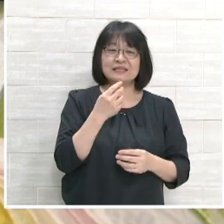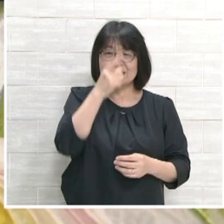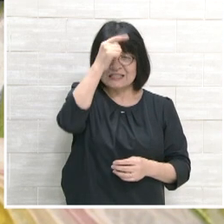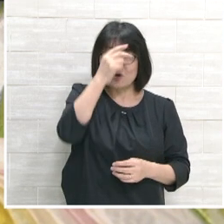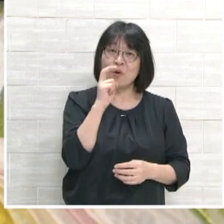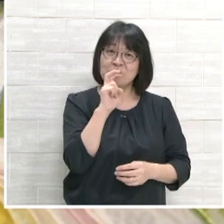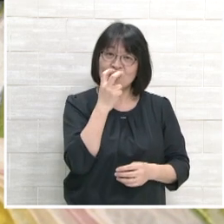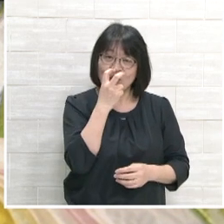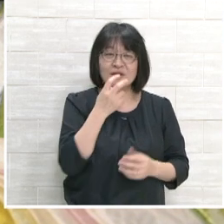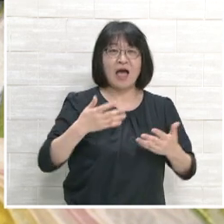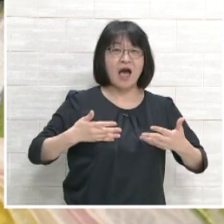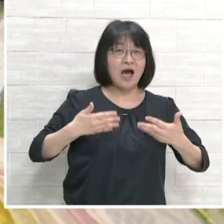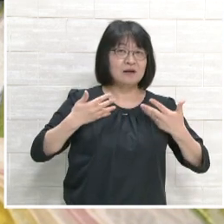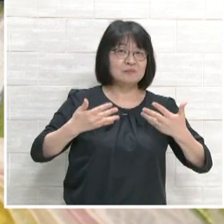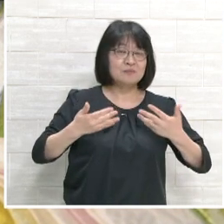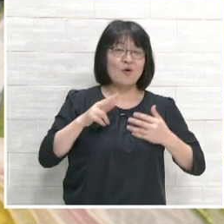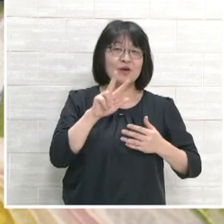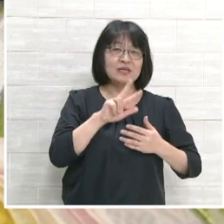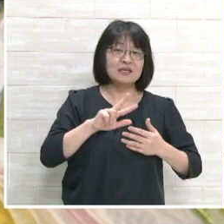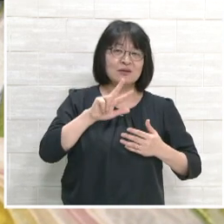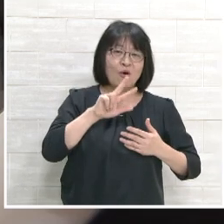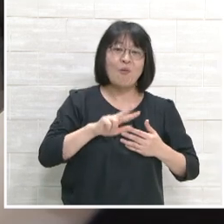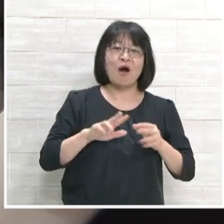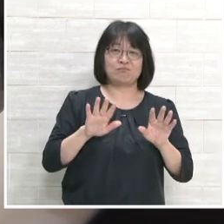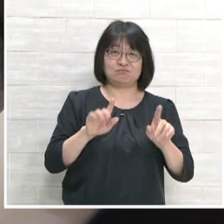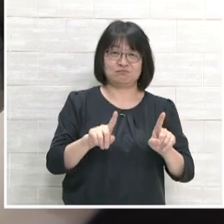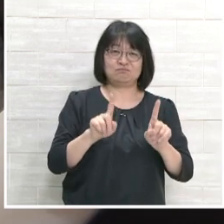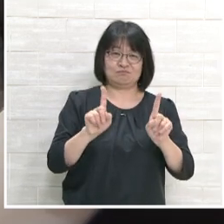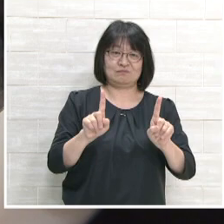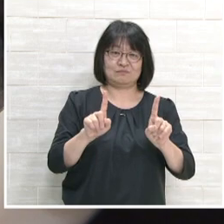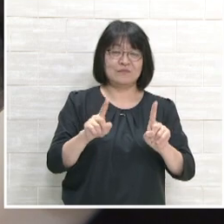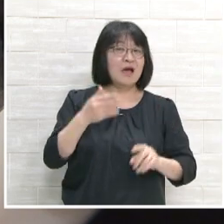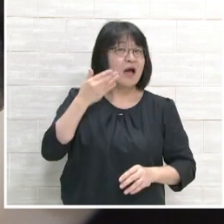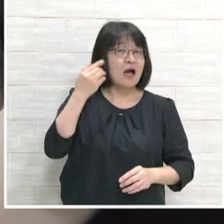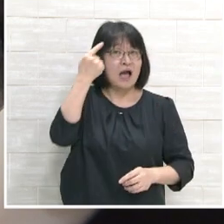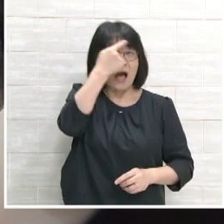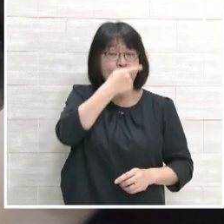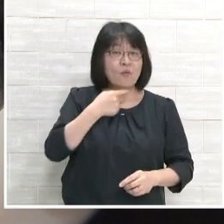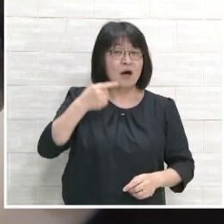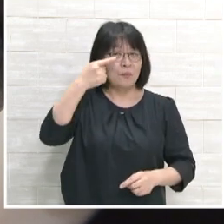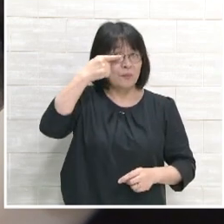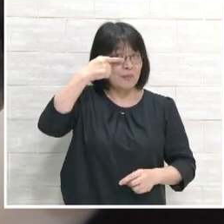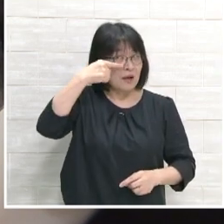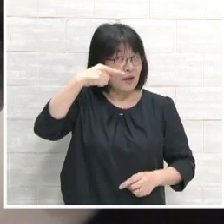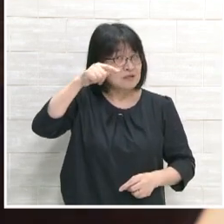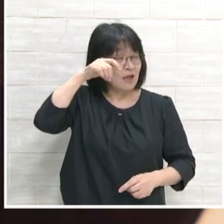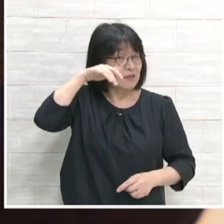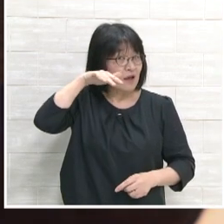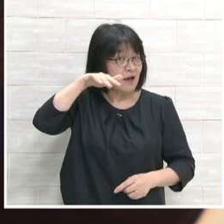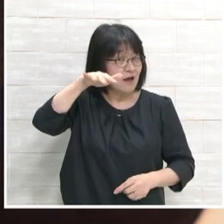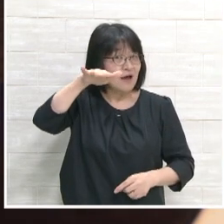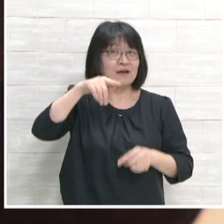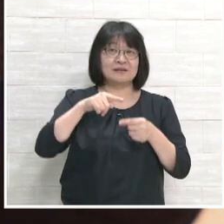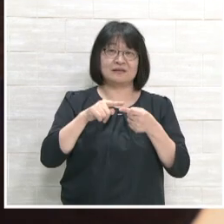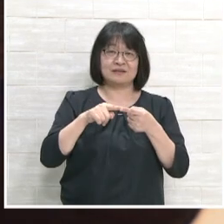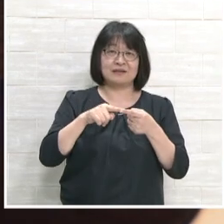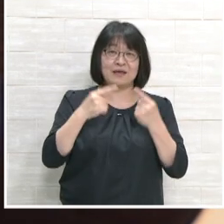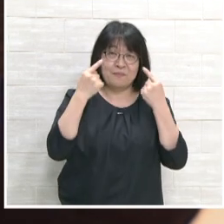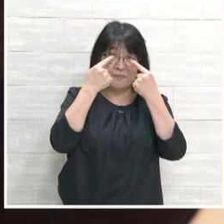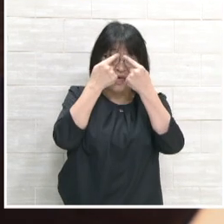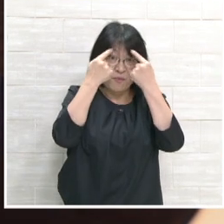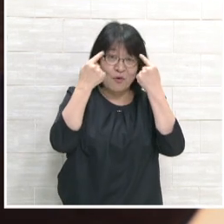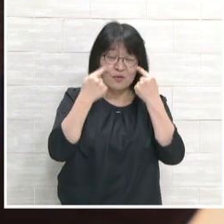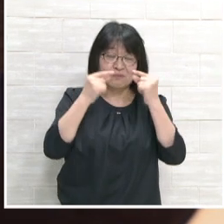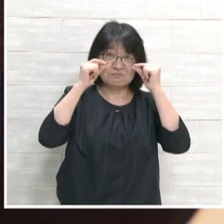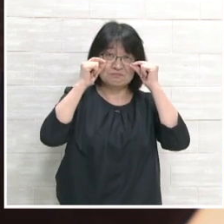がり春を感じさせる色合いです。顔はまつげが長かったり、目元は